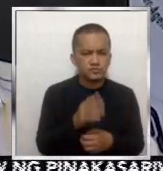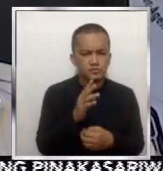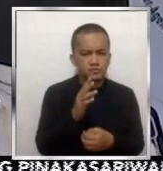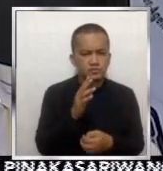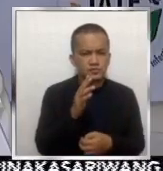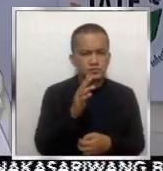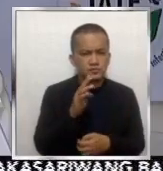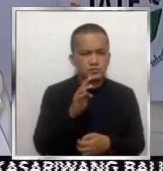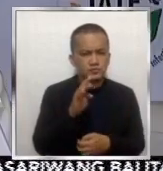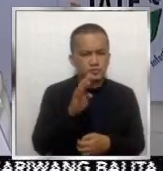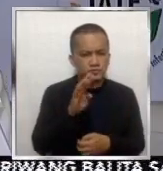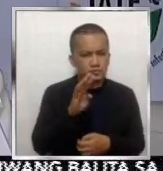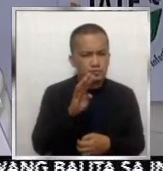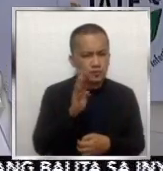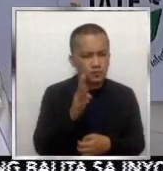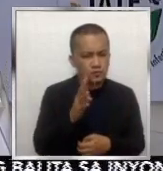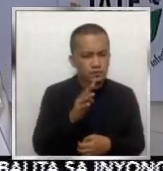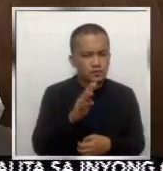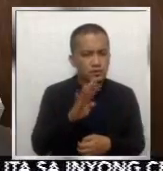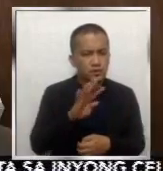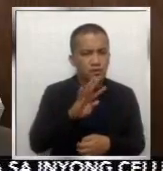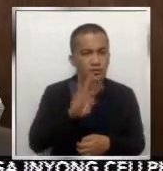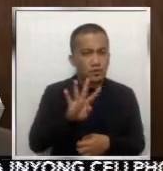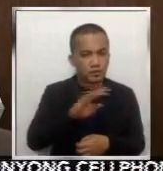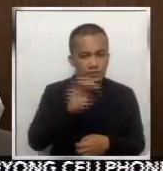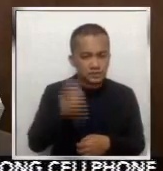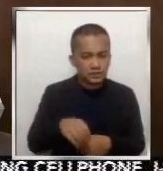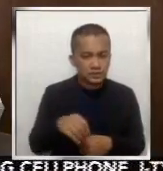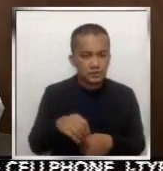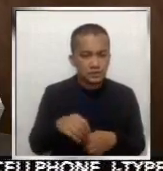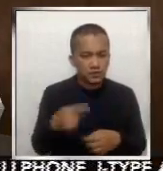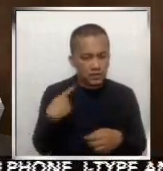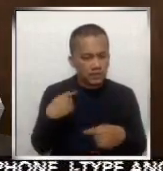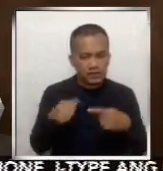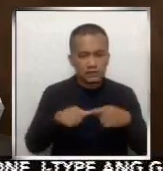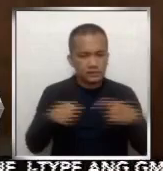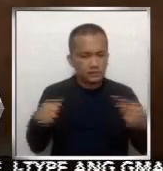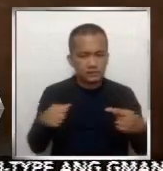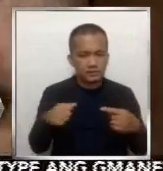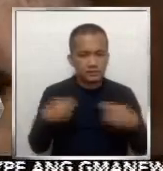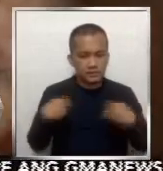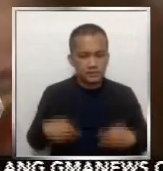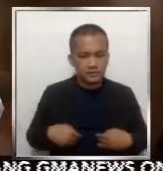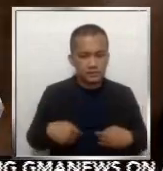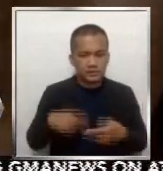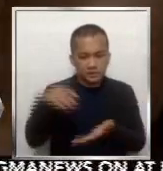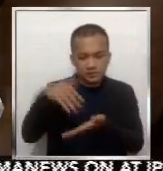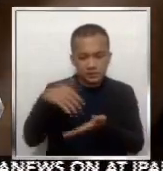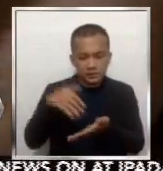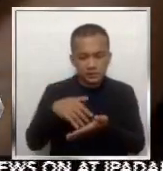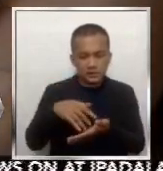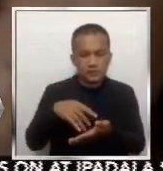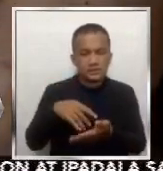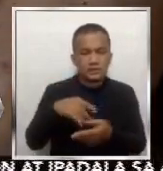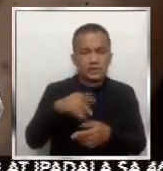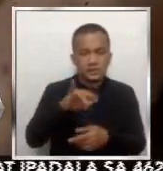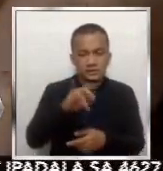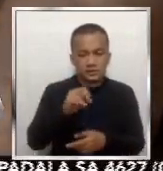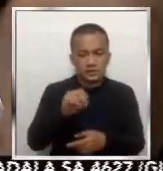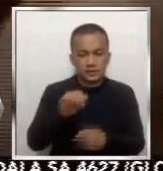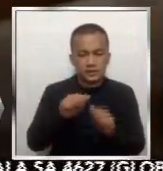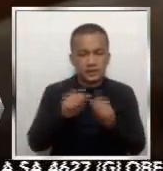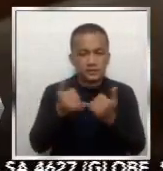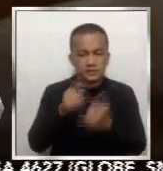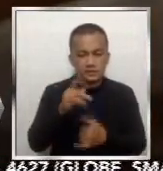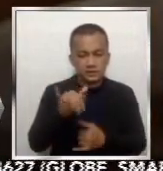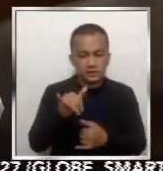of the population appeared to have antibodies. Pag-aaralan pa ng Philippine Interagency Committee on Zoonosis ang risk level ng G4